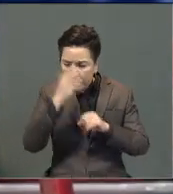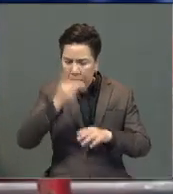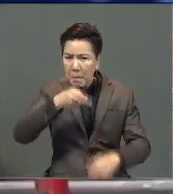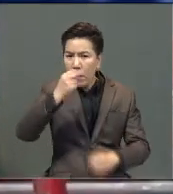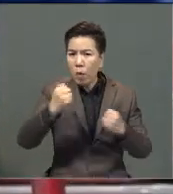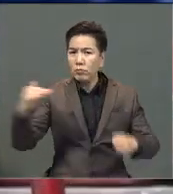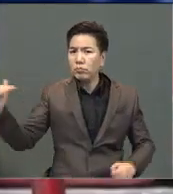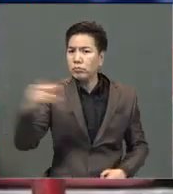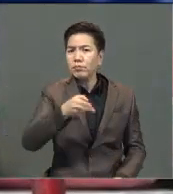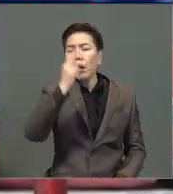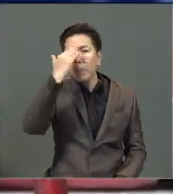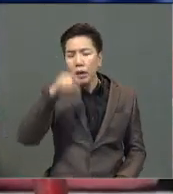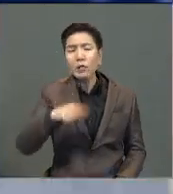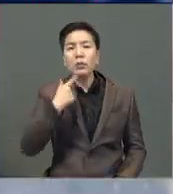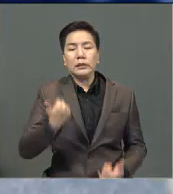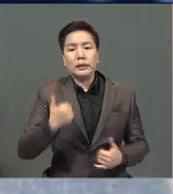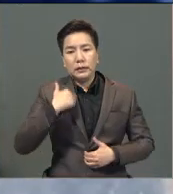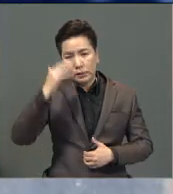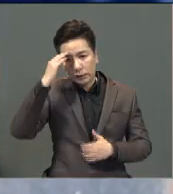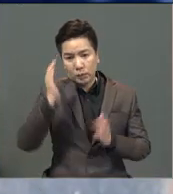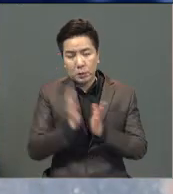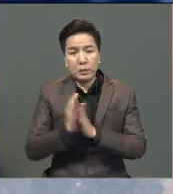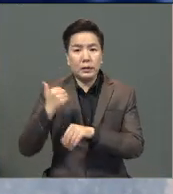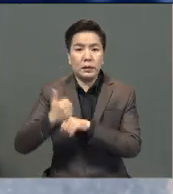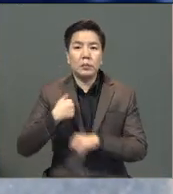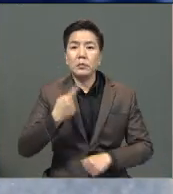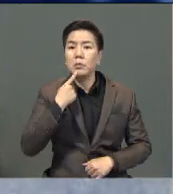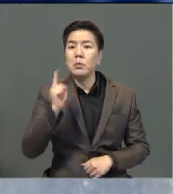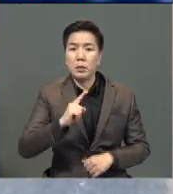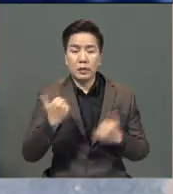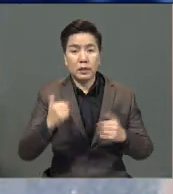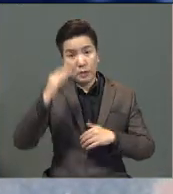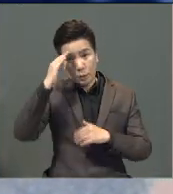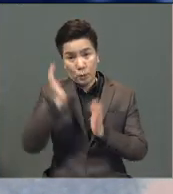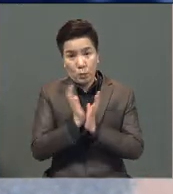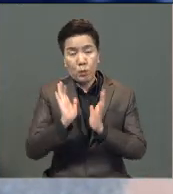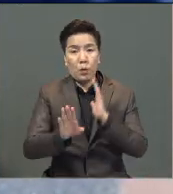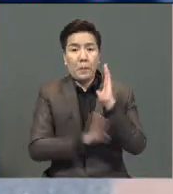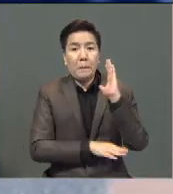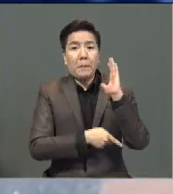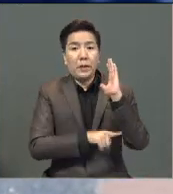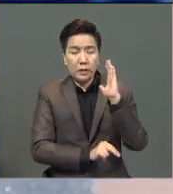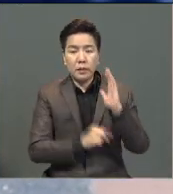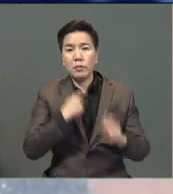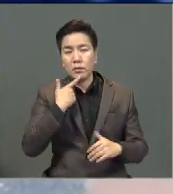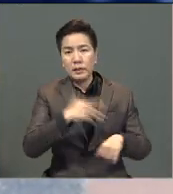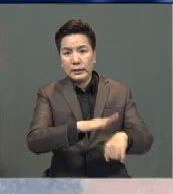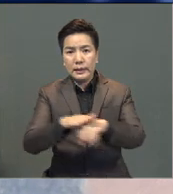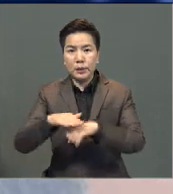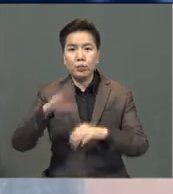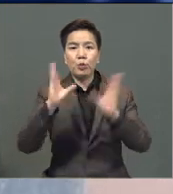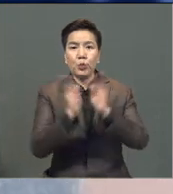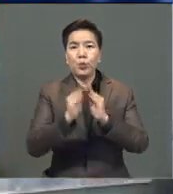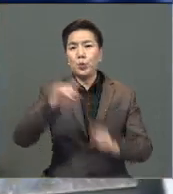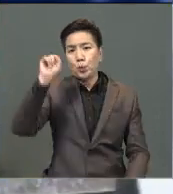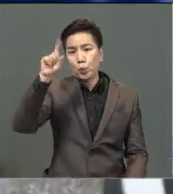วนต่อไปล่าสุดทางพลตำรวจตรีจิรวัฒน์พยุงธรรมผู้บังคับการตำรวจภูธรจังหวัดปัตตานีก็เรียกประชุมด่ว